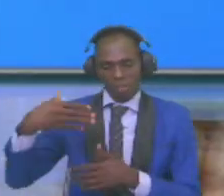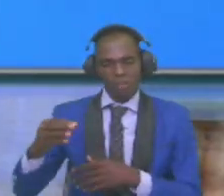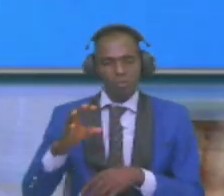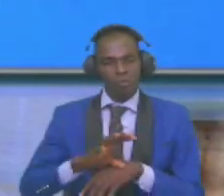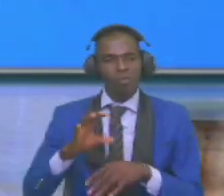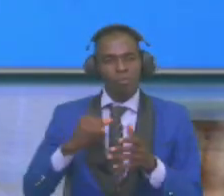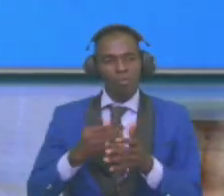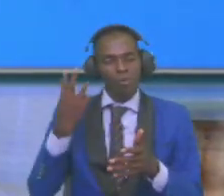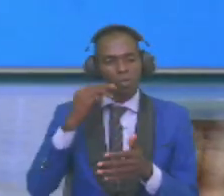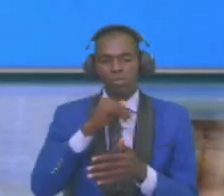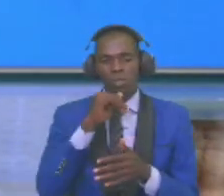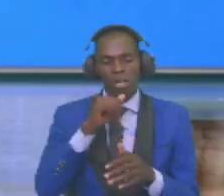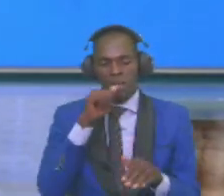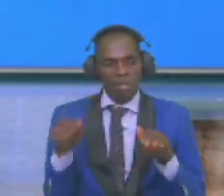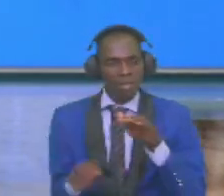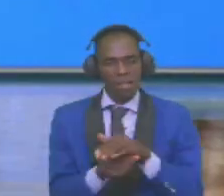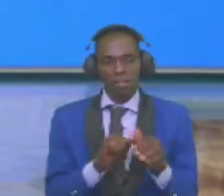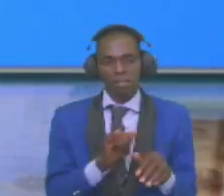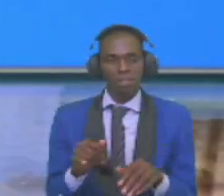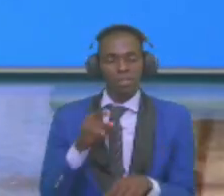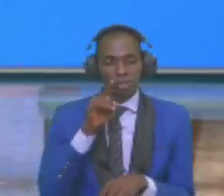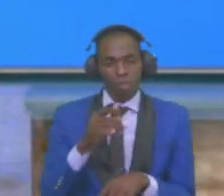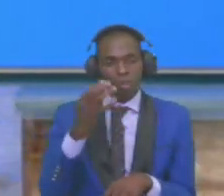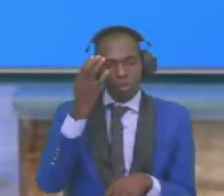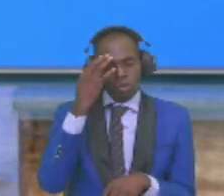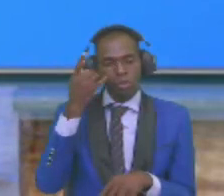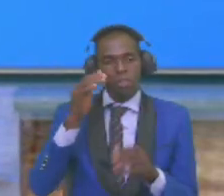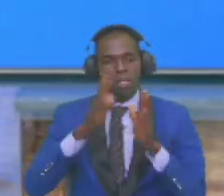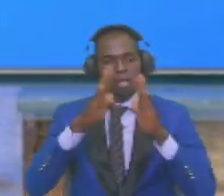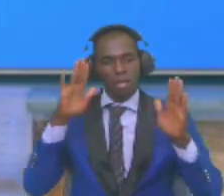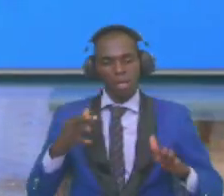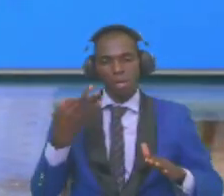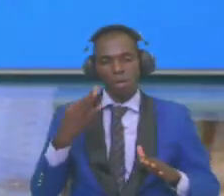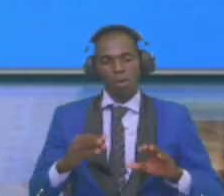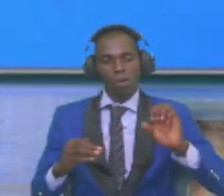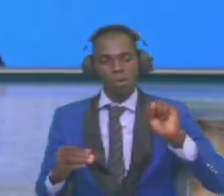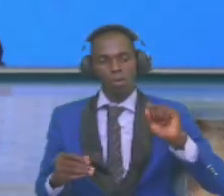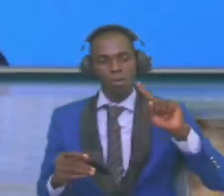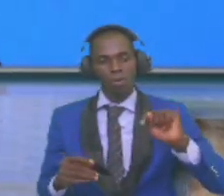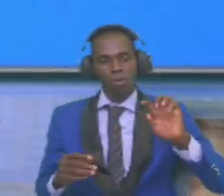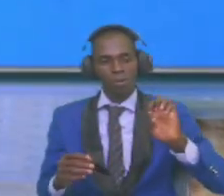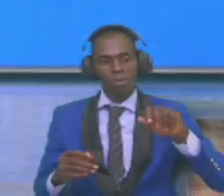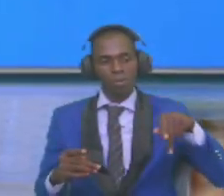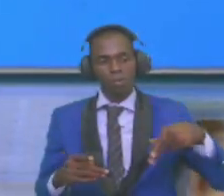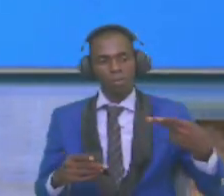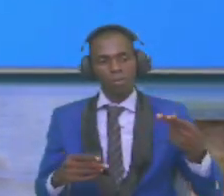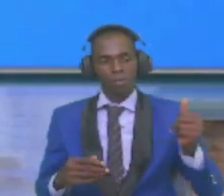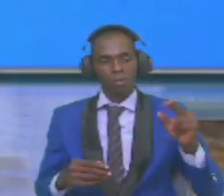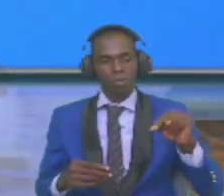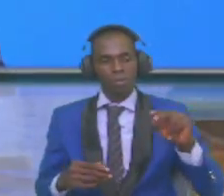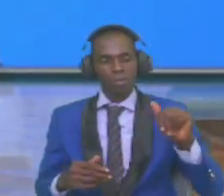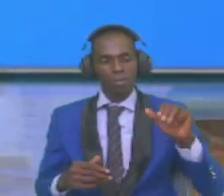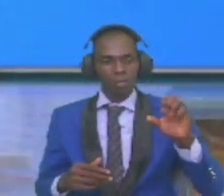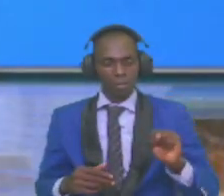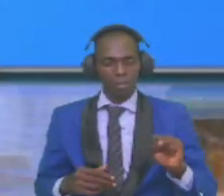mise hors d'eau hors de l'église est n'est pas à cacher et vous savez que la famille de stéphane à et les